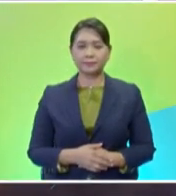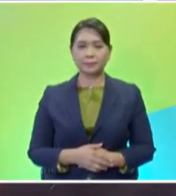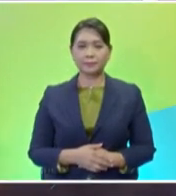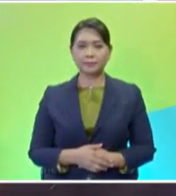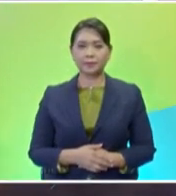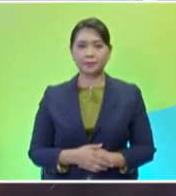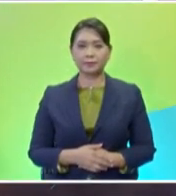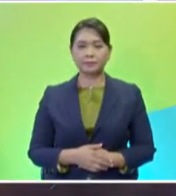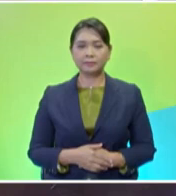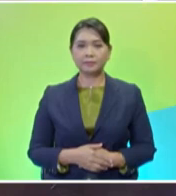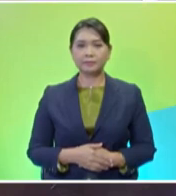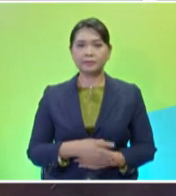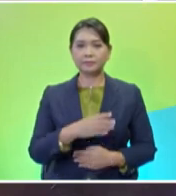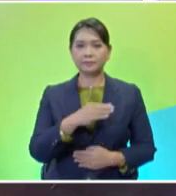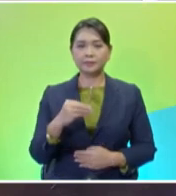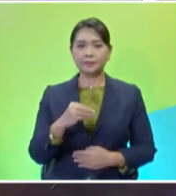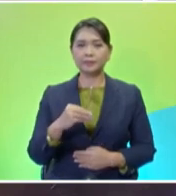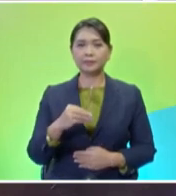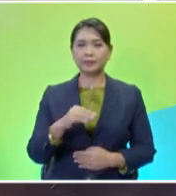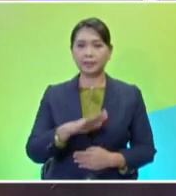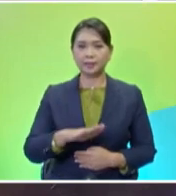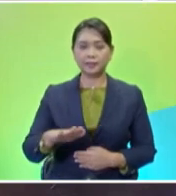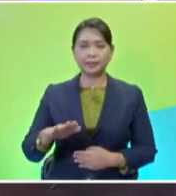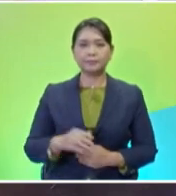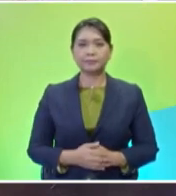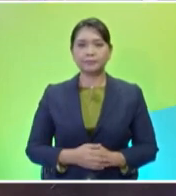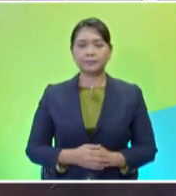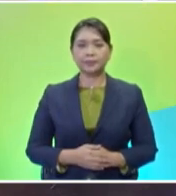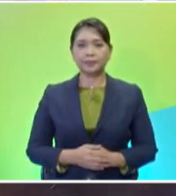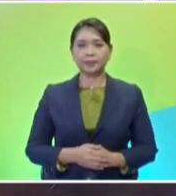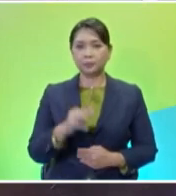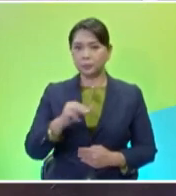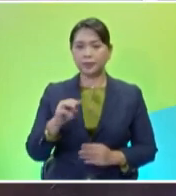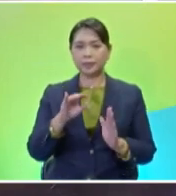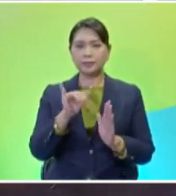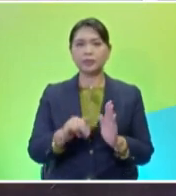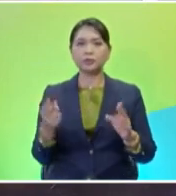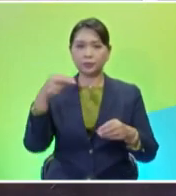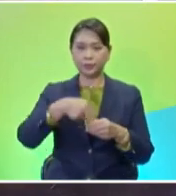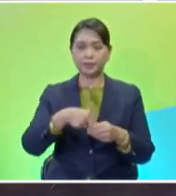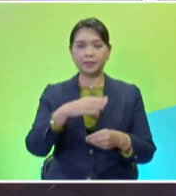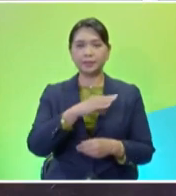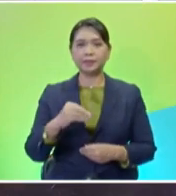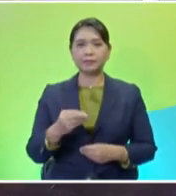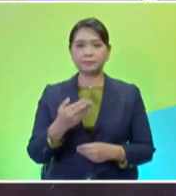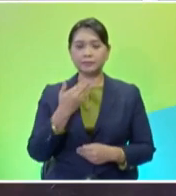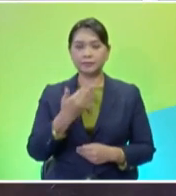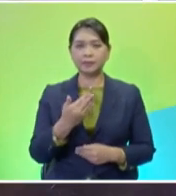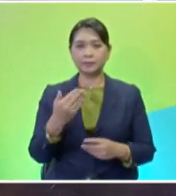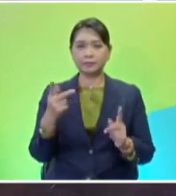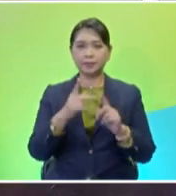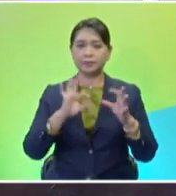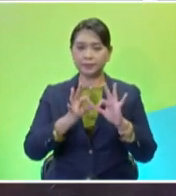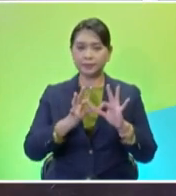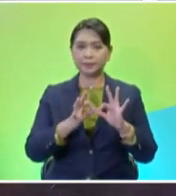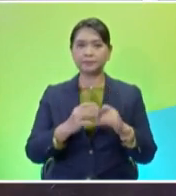Indah Kuala Lumpur dan terima kasih kepada adik-adik memang visi daripada Ski pada indah dan terima kasih kepada Cikgu juru basah gitu yaitu cik gukko